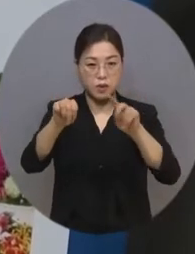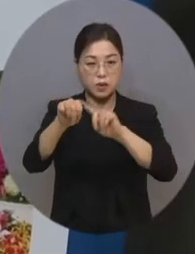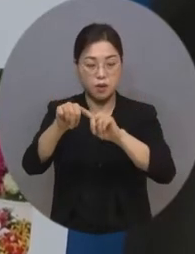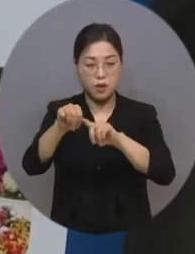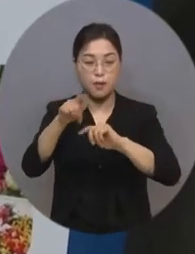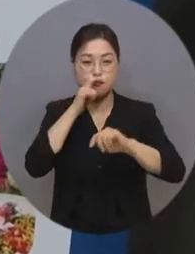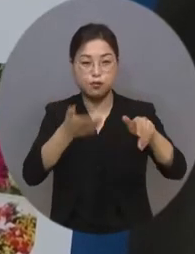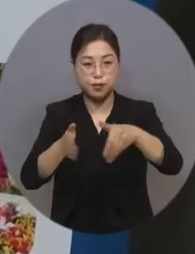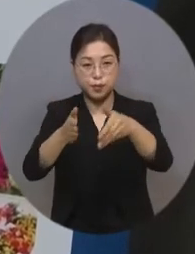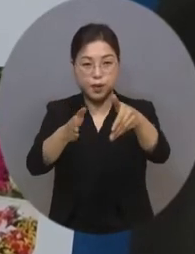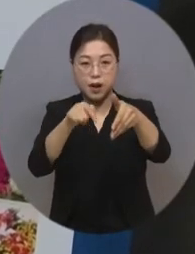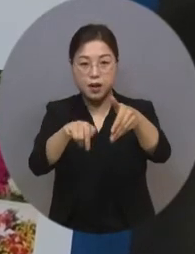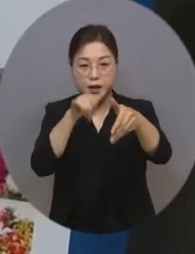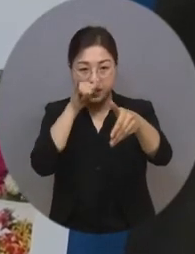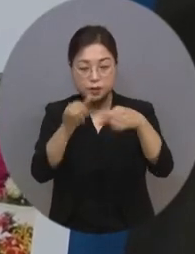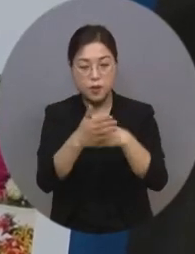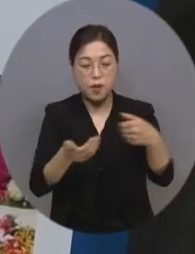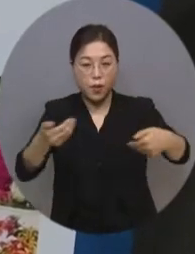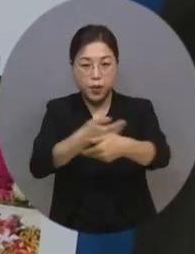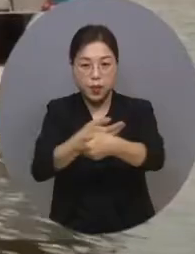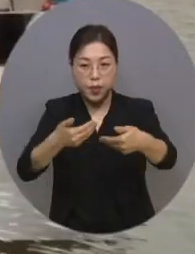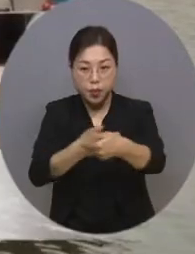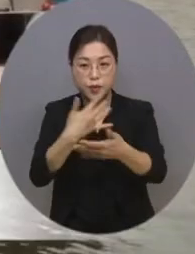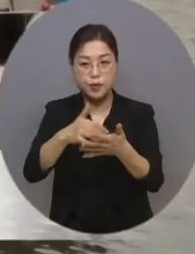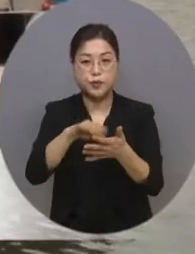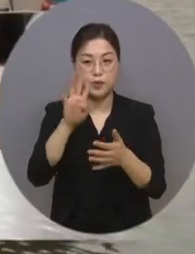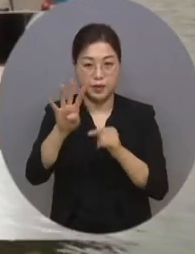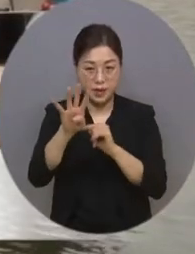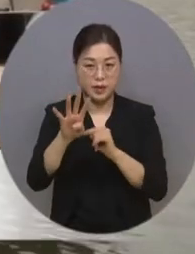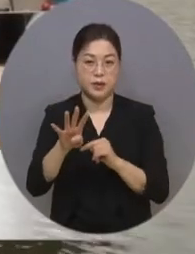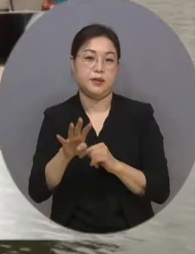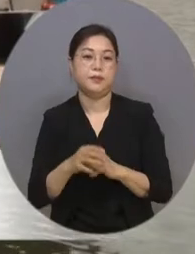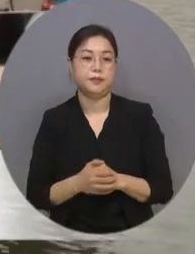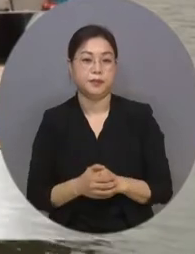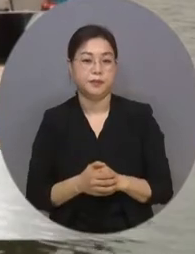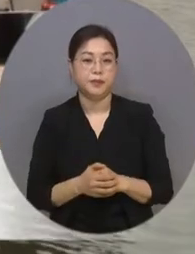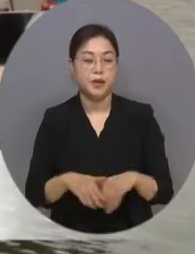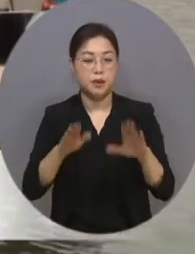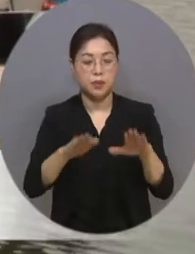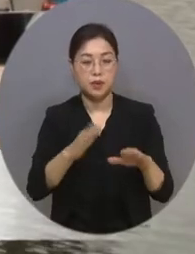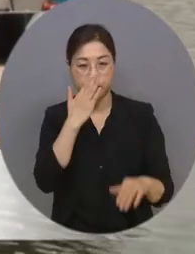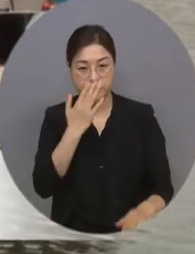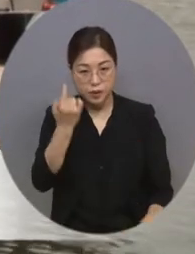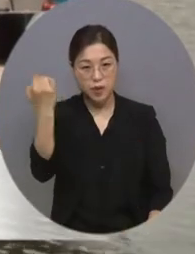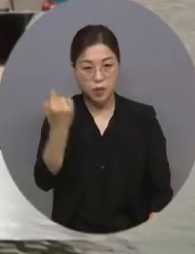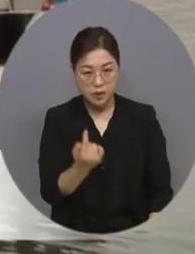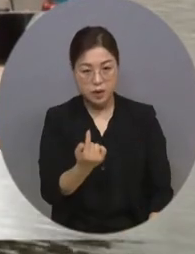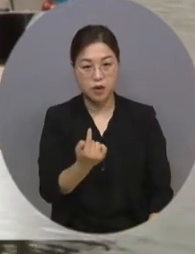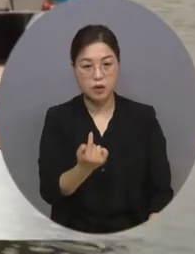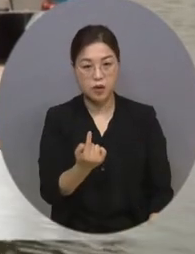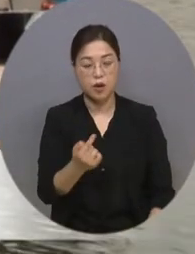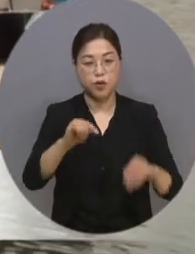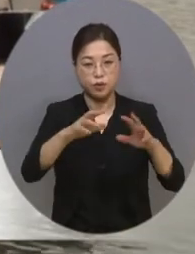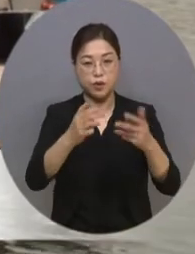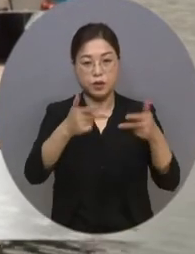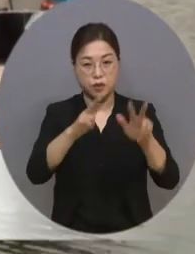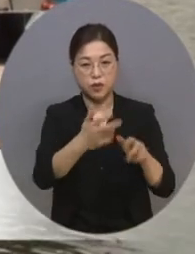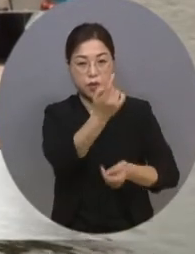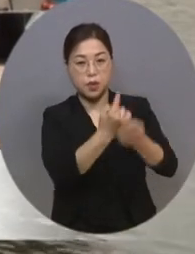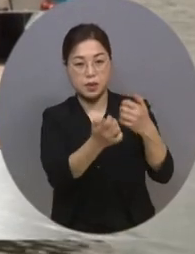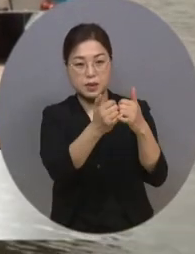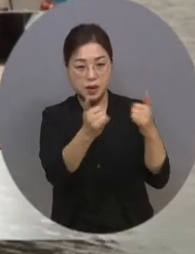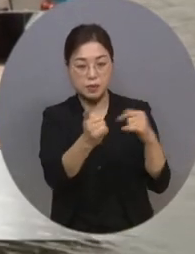내 척의 정원 체험 선을 운영합니다 지금까지 순천을 왔던 순천만 국가 지원을 앞둔